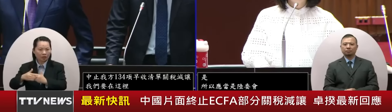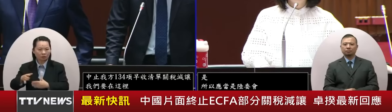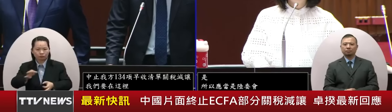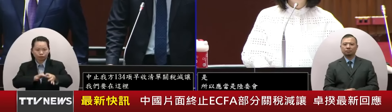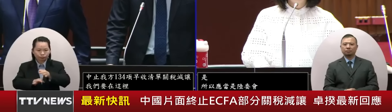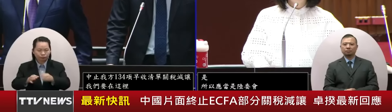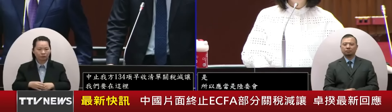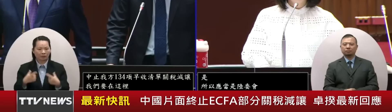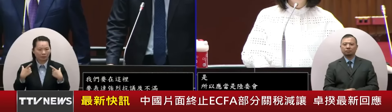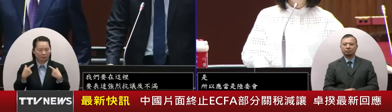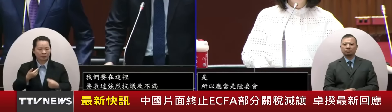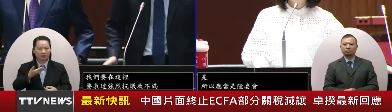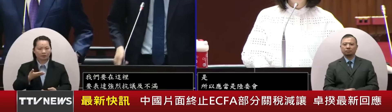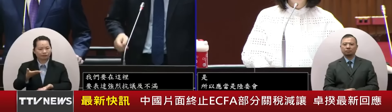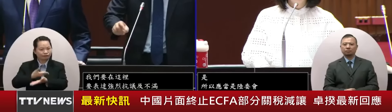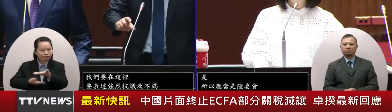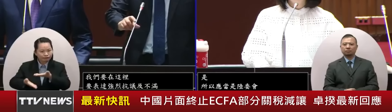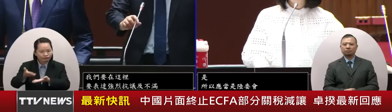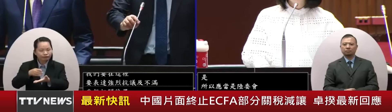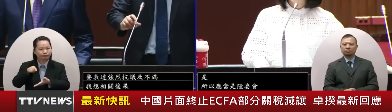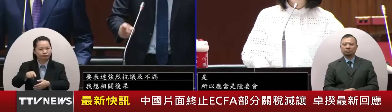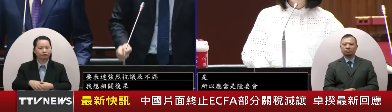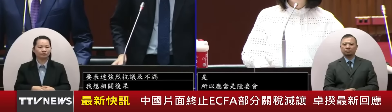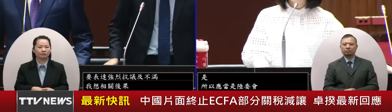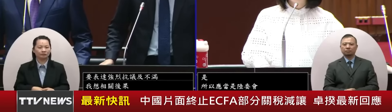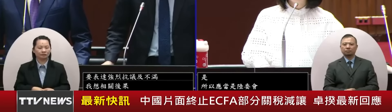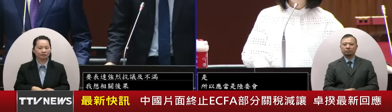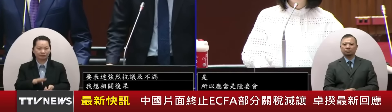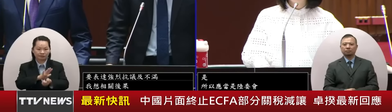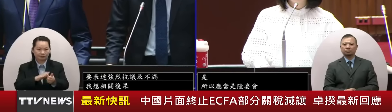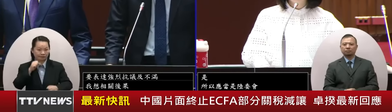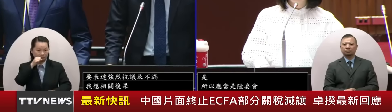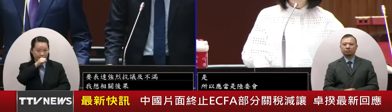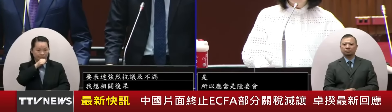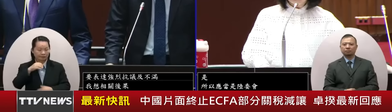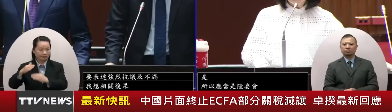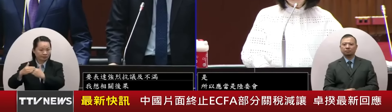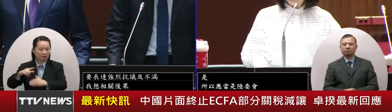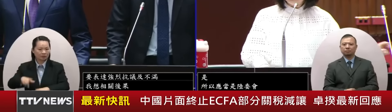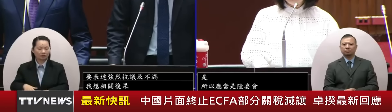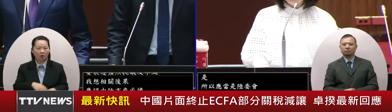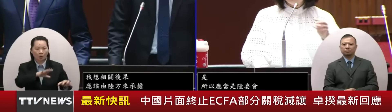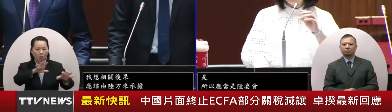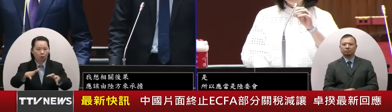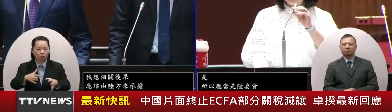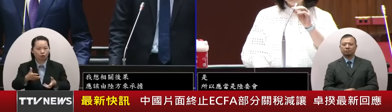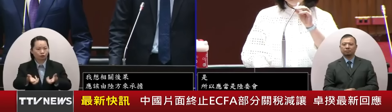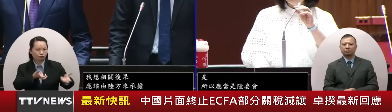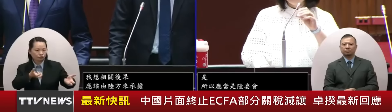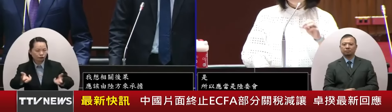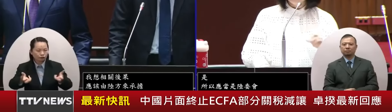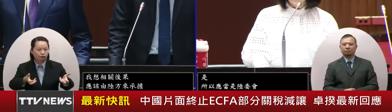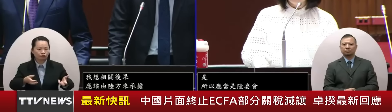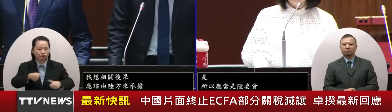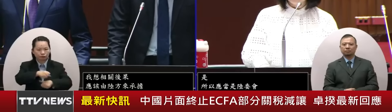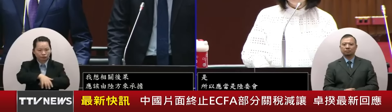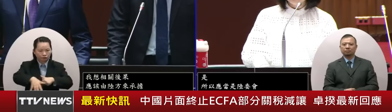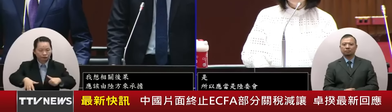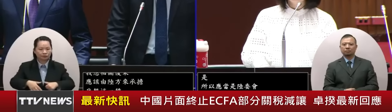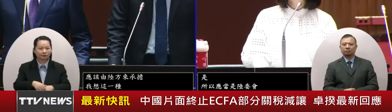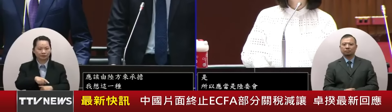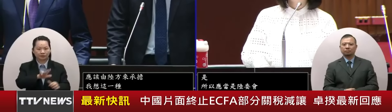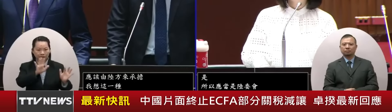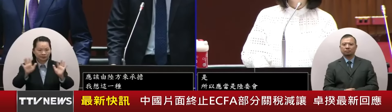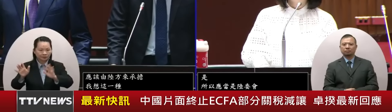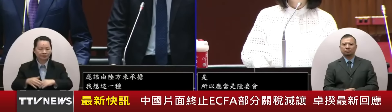互利互惠的发展方向，阻碍两岸在国际产业分工架构的分工模